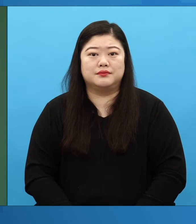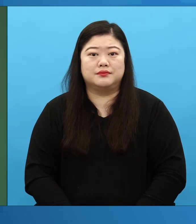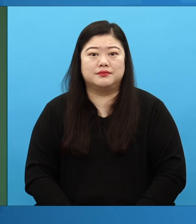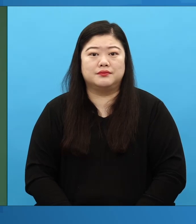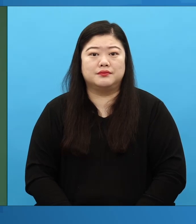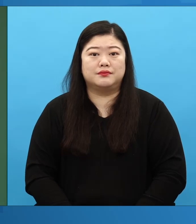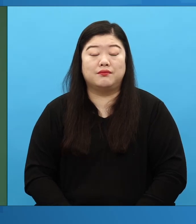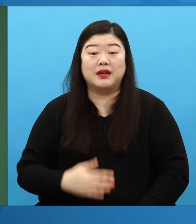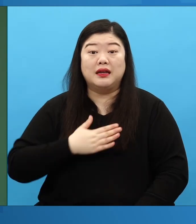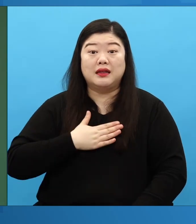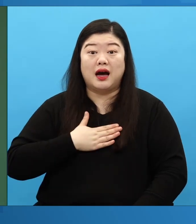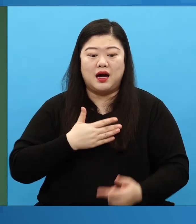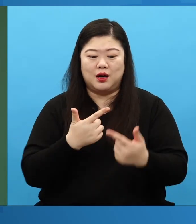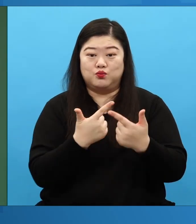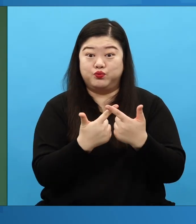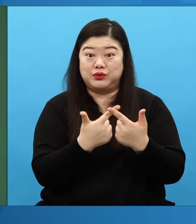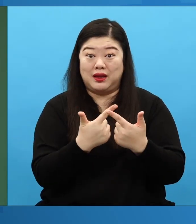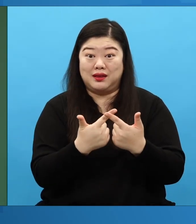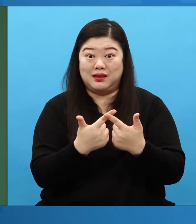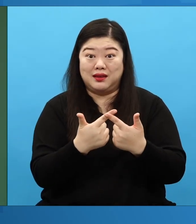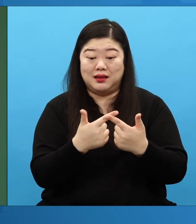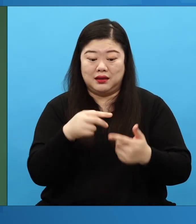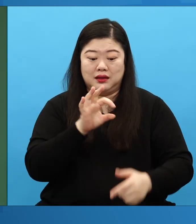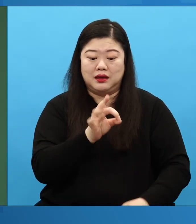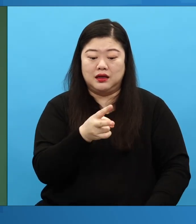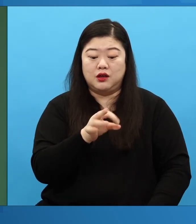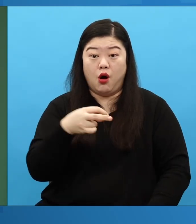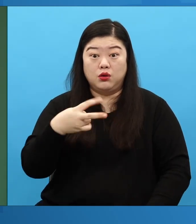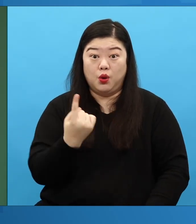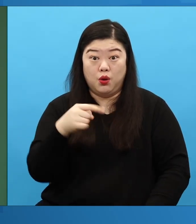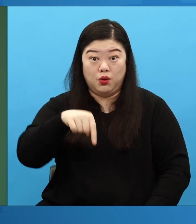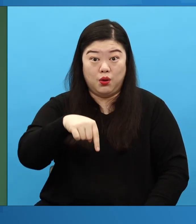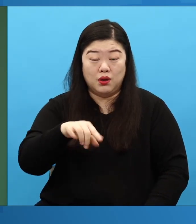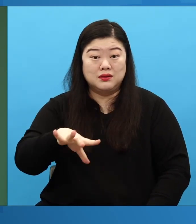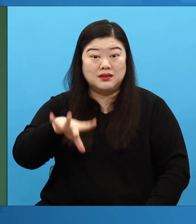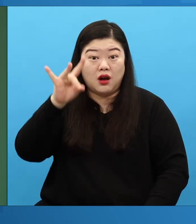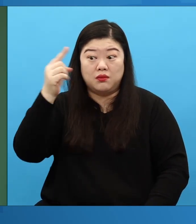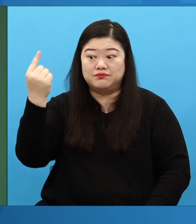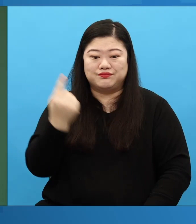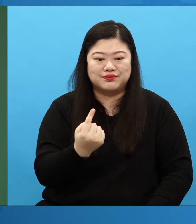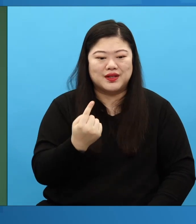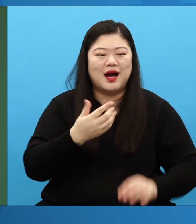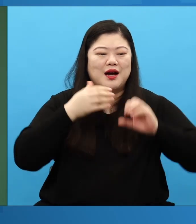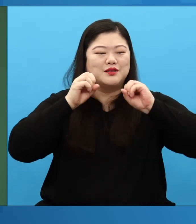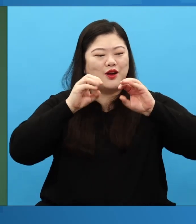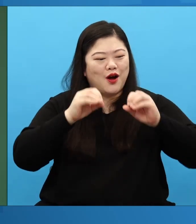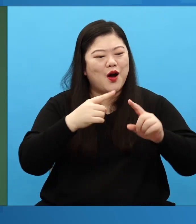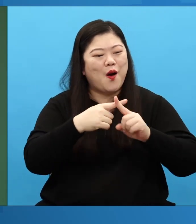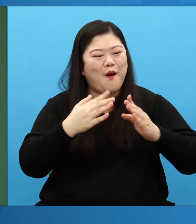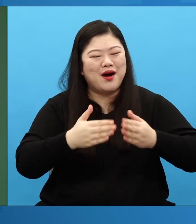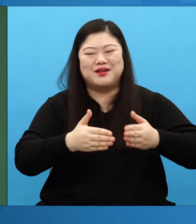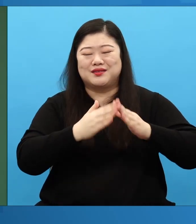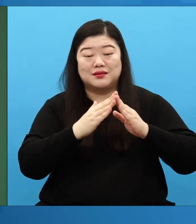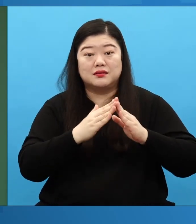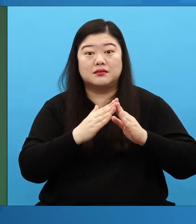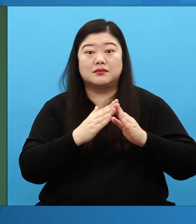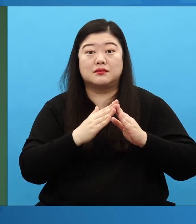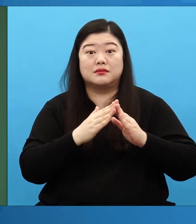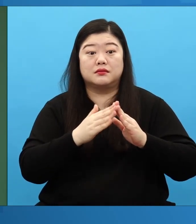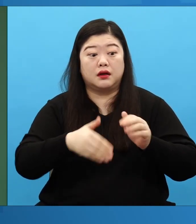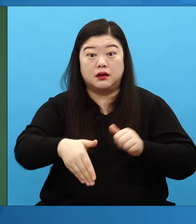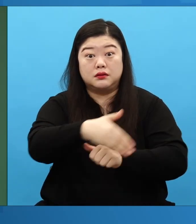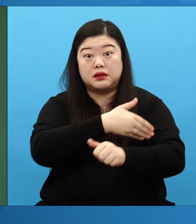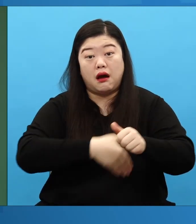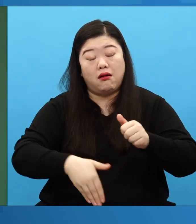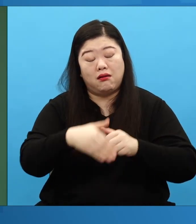상황이 전부 안 되잖아요. When I first came here, I was doing my pastoral ministry, I was doing my evangelism, and the situation wasn't working. 그걸 뭐 피하려고